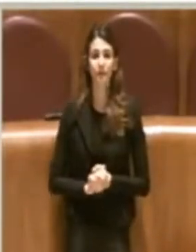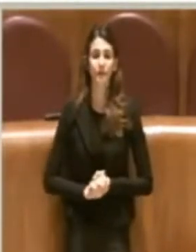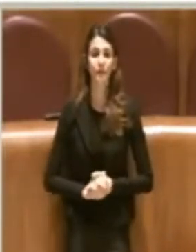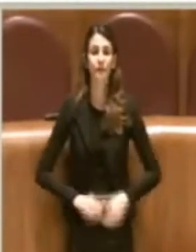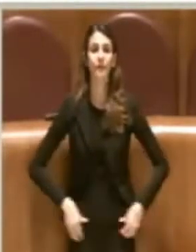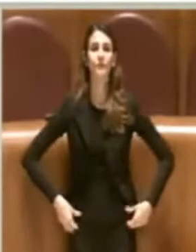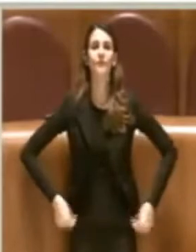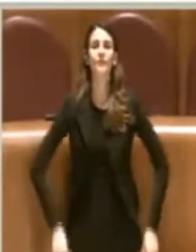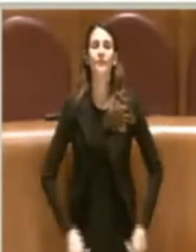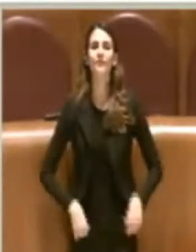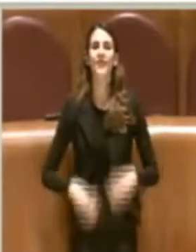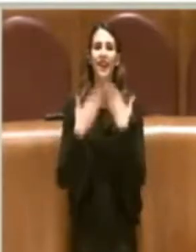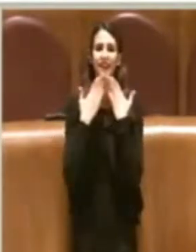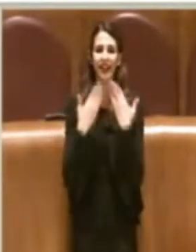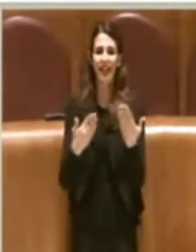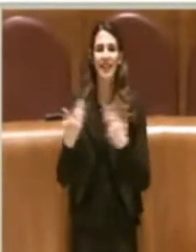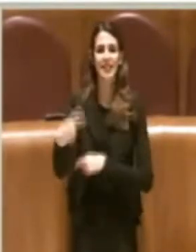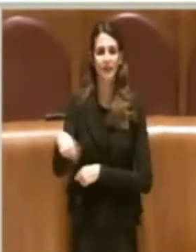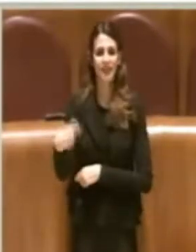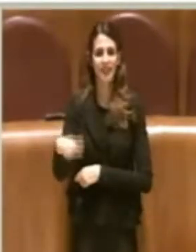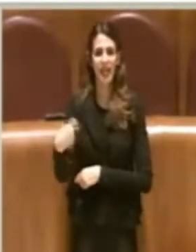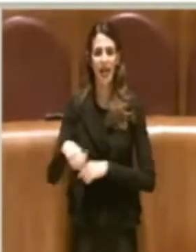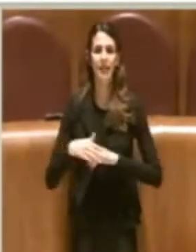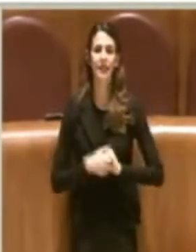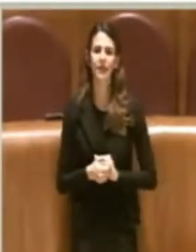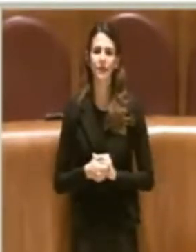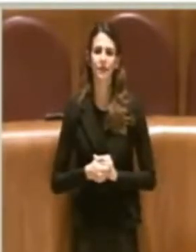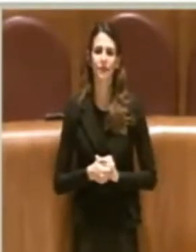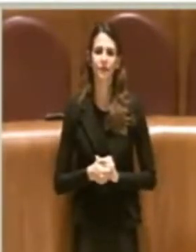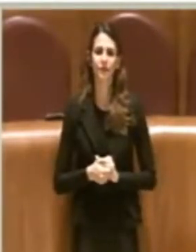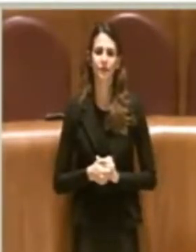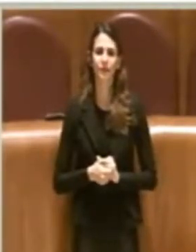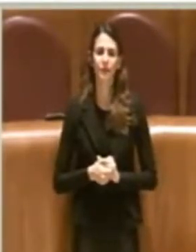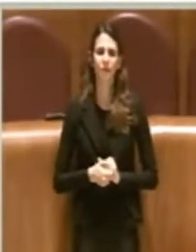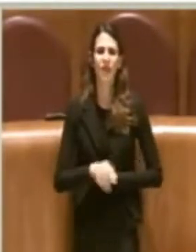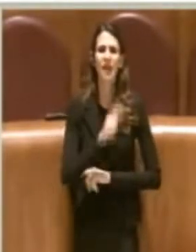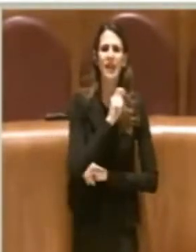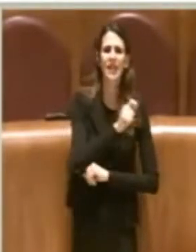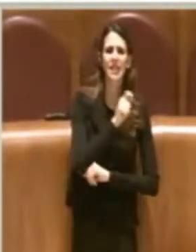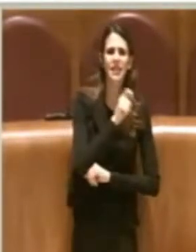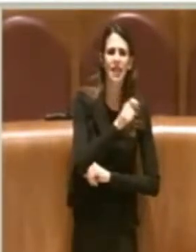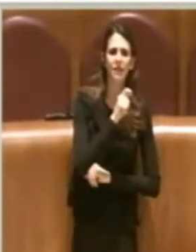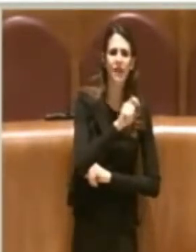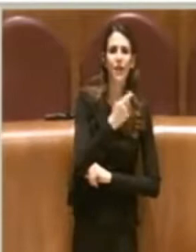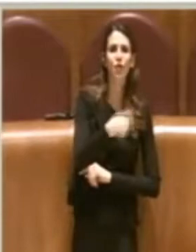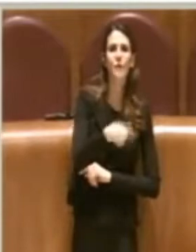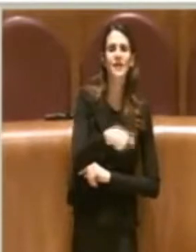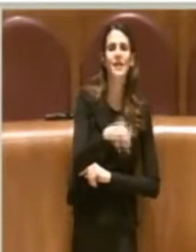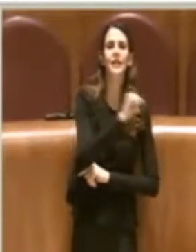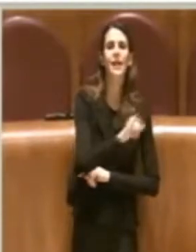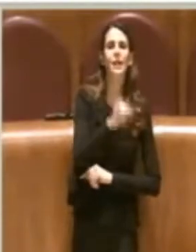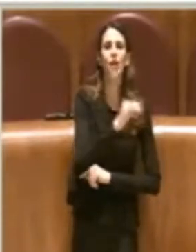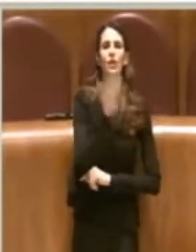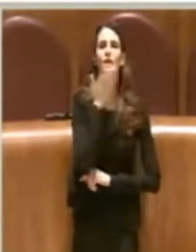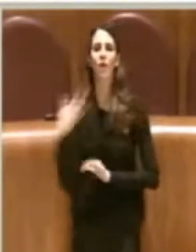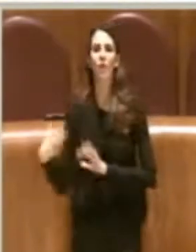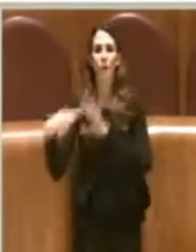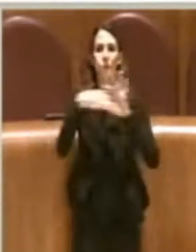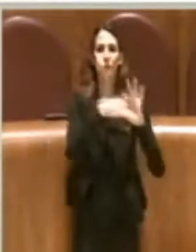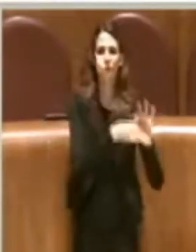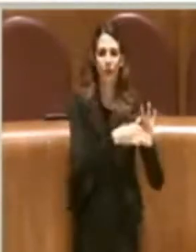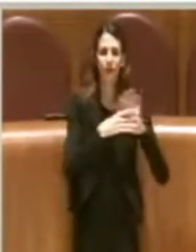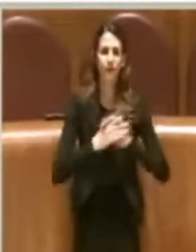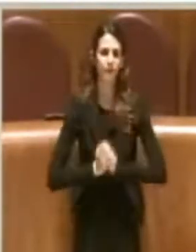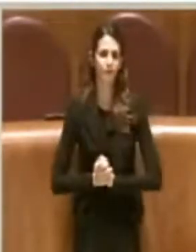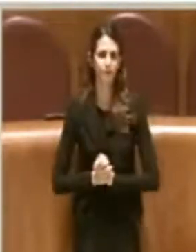grazie presidente mi collego all'intervento della presidente iorio insomma si tratta sicuramente di una